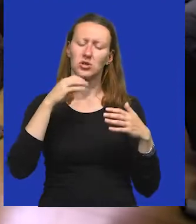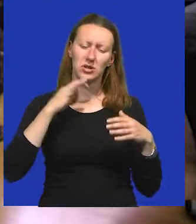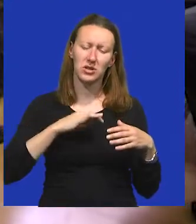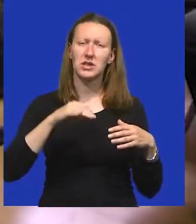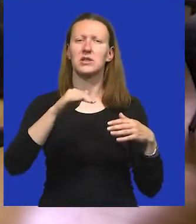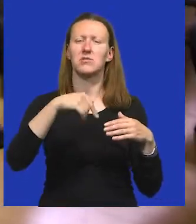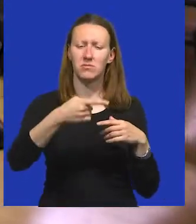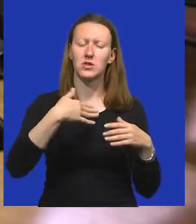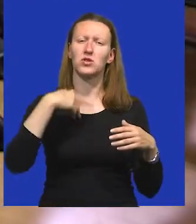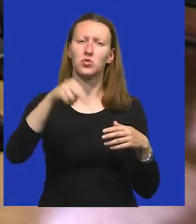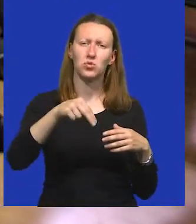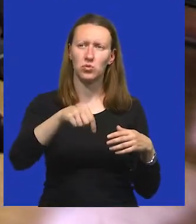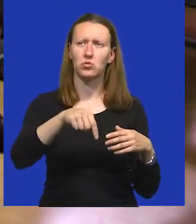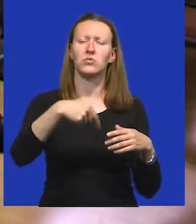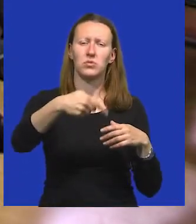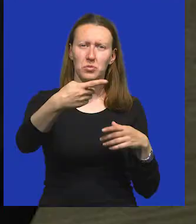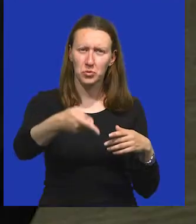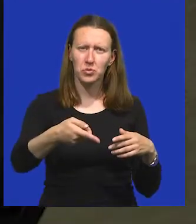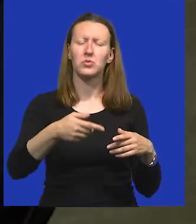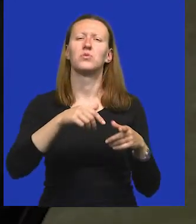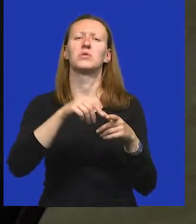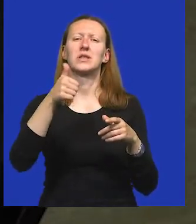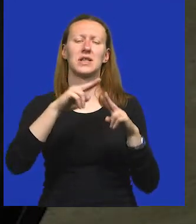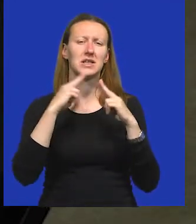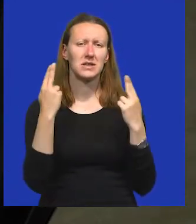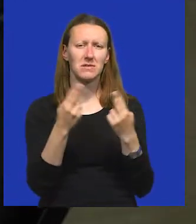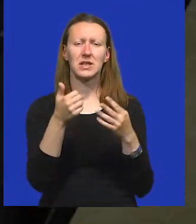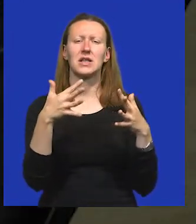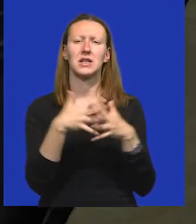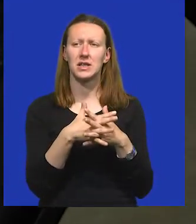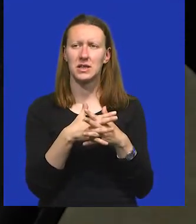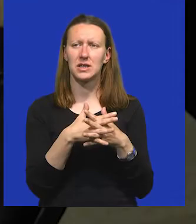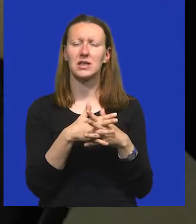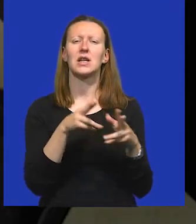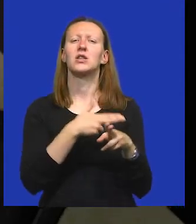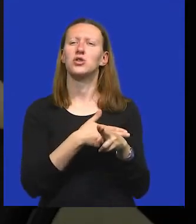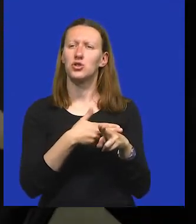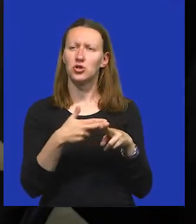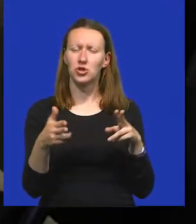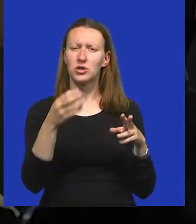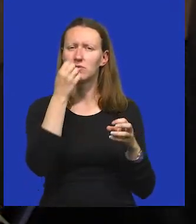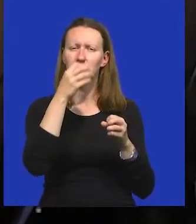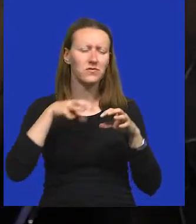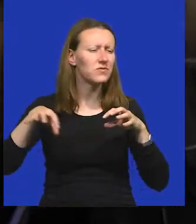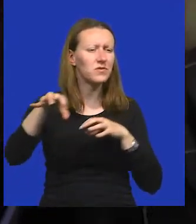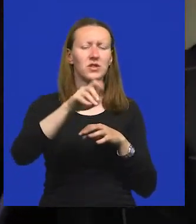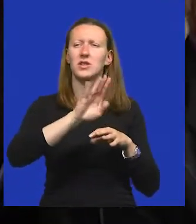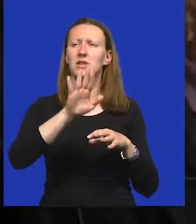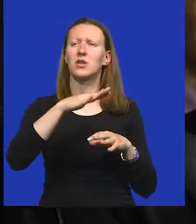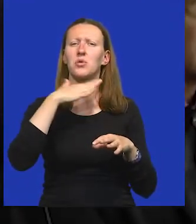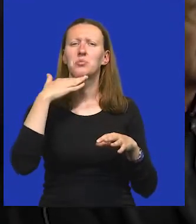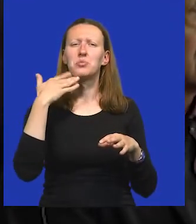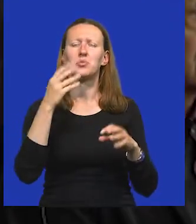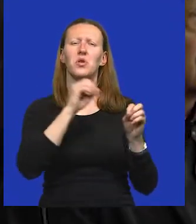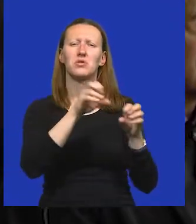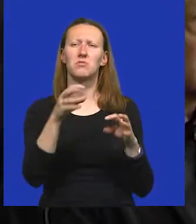nostri fiori, ai nostri nipoti, pronipoti. Un mondo, una città è un mondo pulito e fiorito, non così